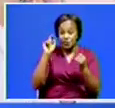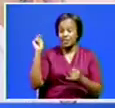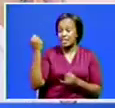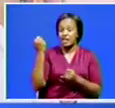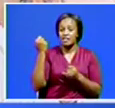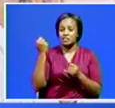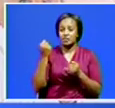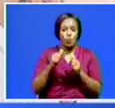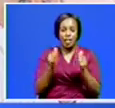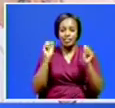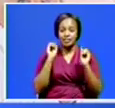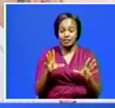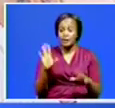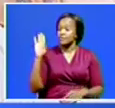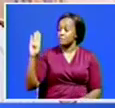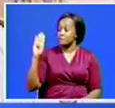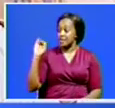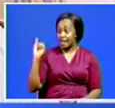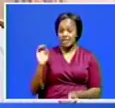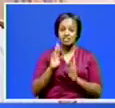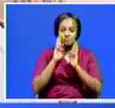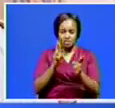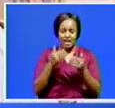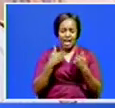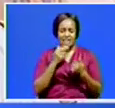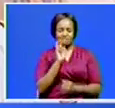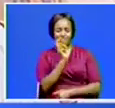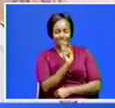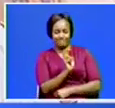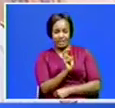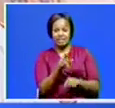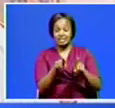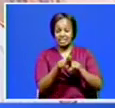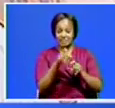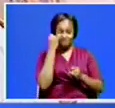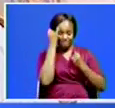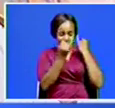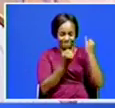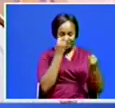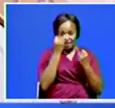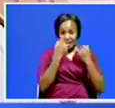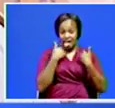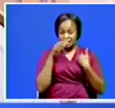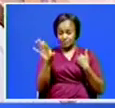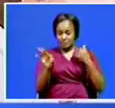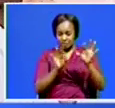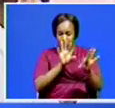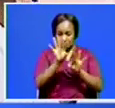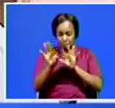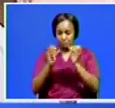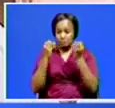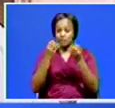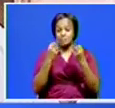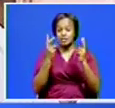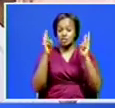report contains a number of observations and suggestions. It has picked up issues from many existing reports